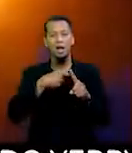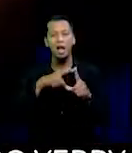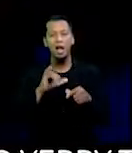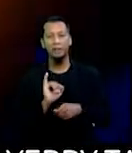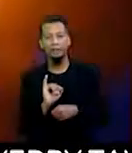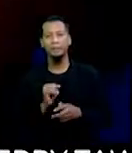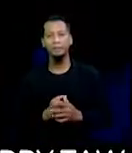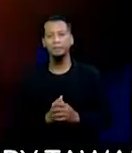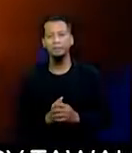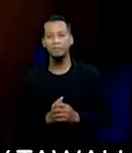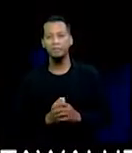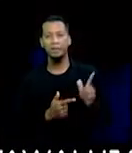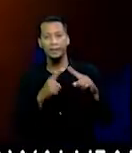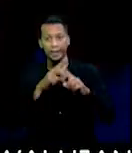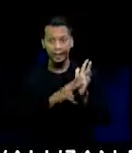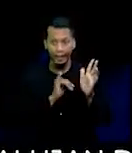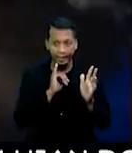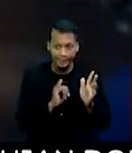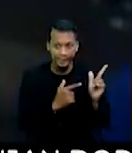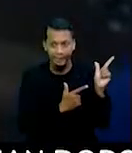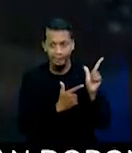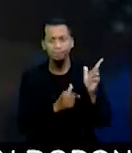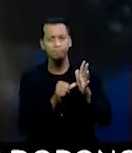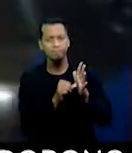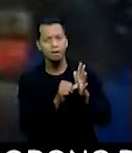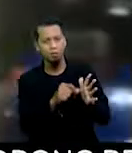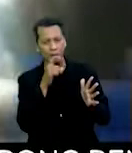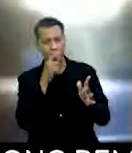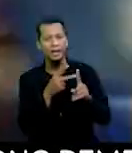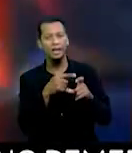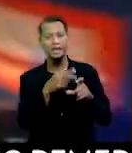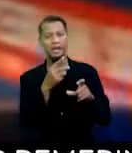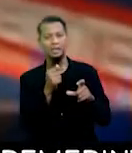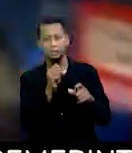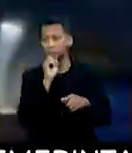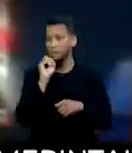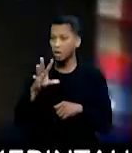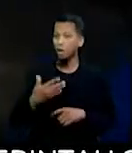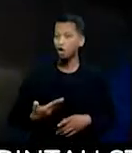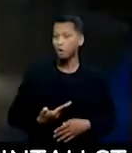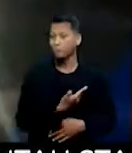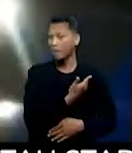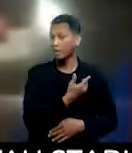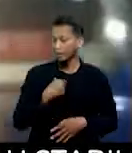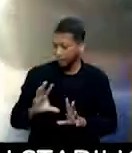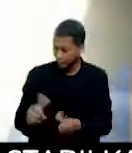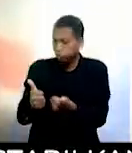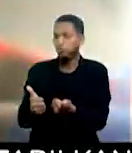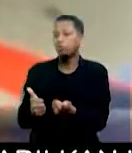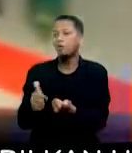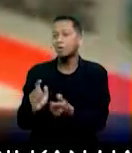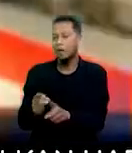Dandim 0305 Pasaman Letkol Kavaleri Heri Bakti mengatakan, lokasi korban diketahui saat anjing pelacak yang ikut dilibatkan dalam pencarian